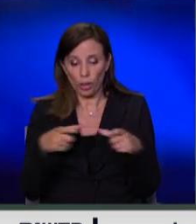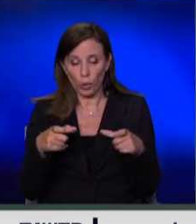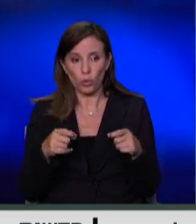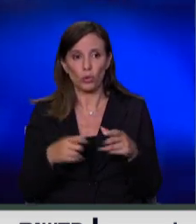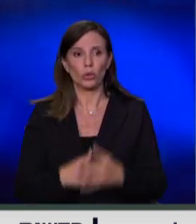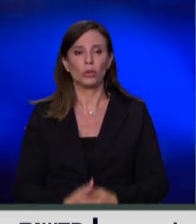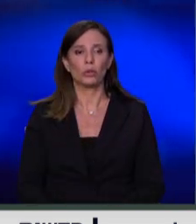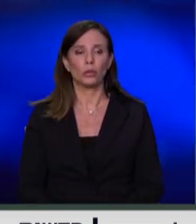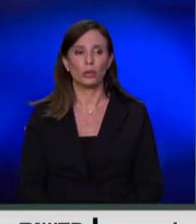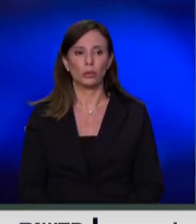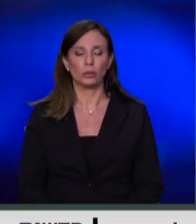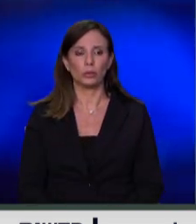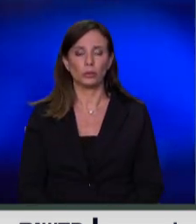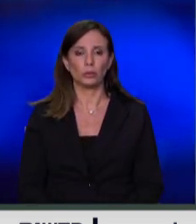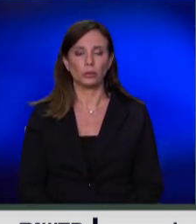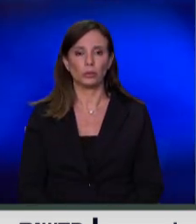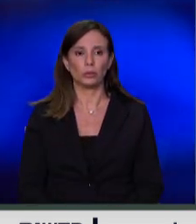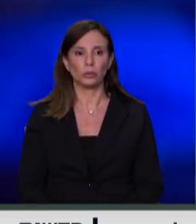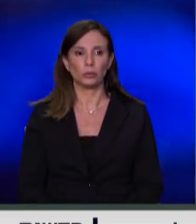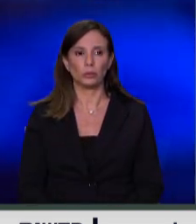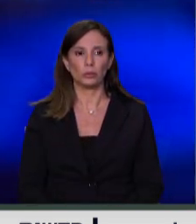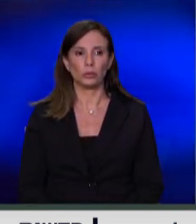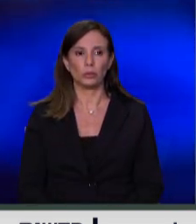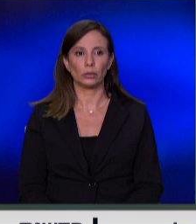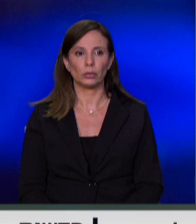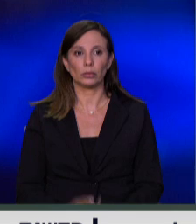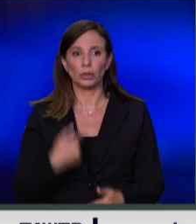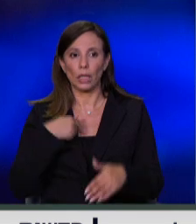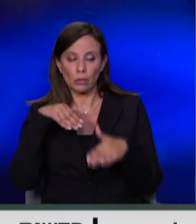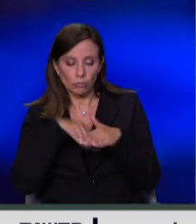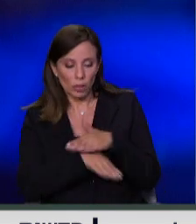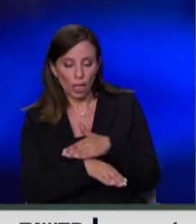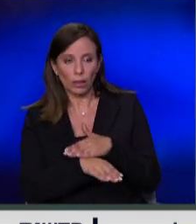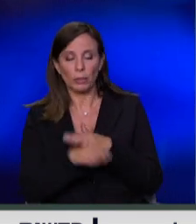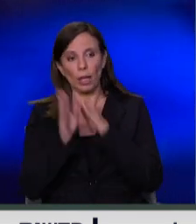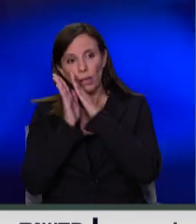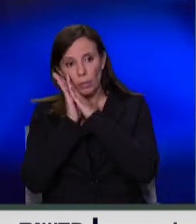потому что потерял карточки, это самое. А я залез